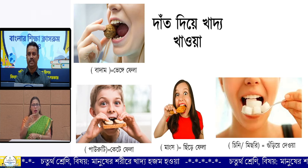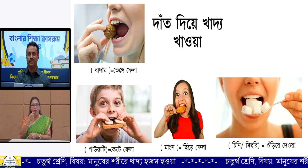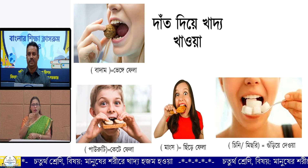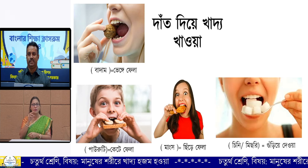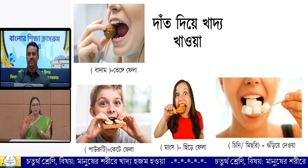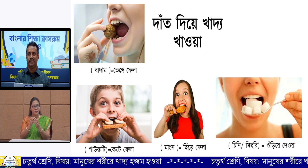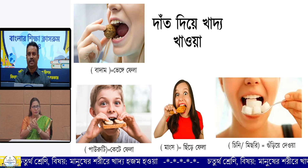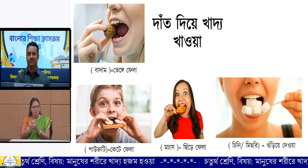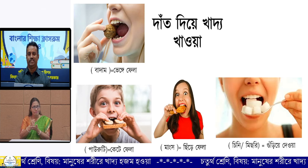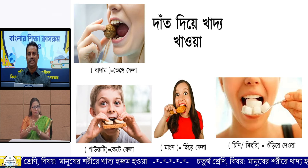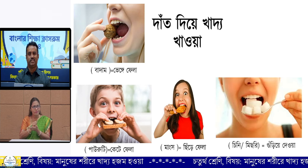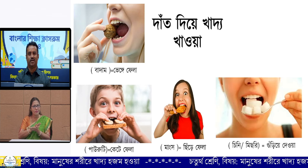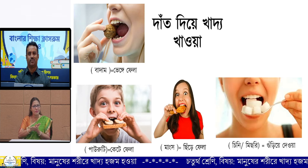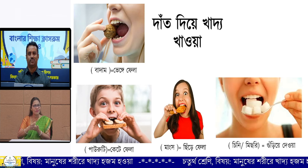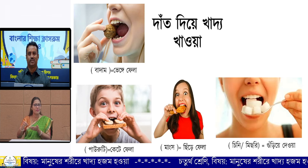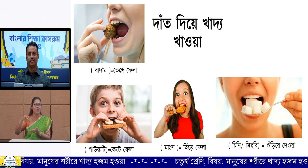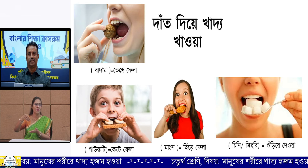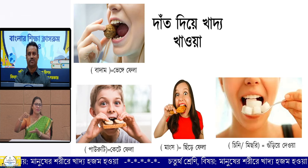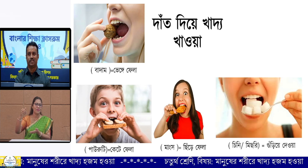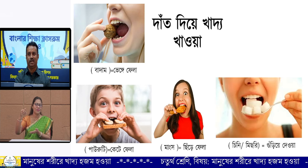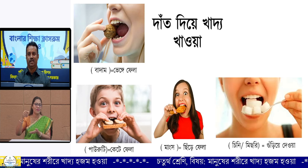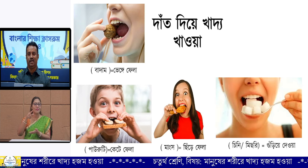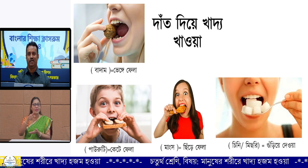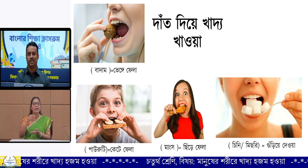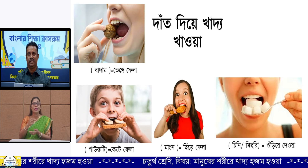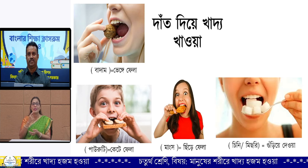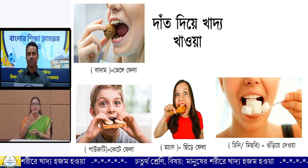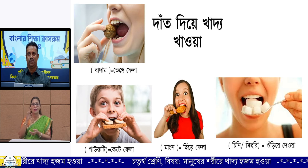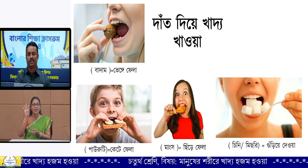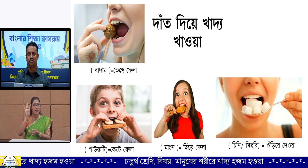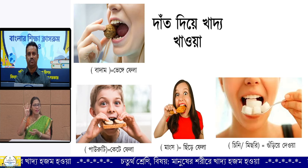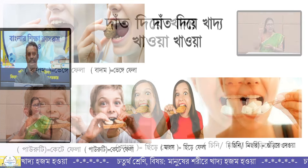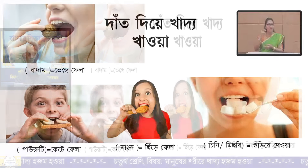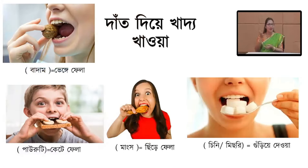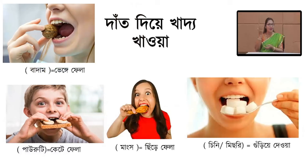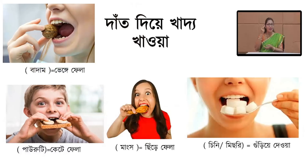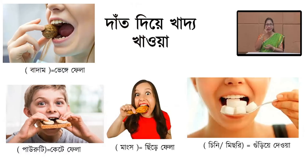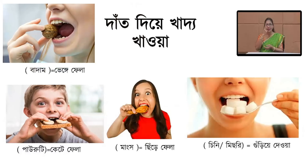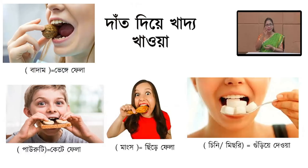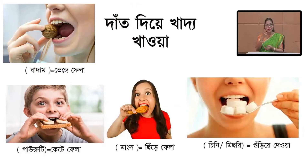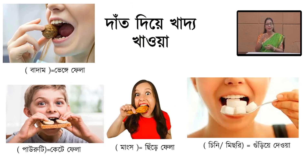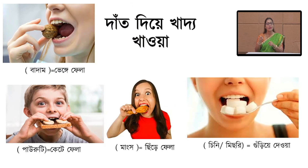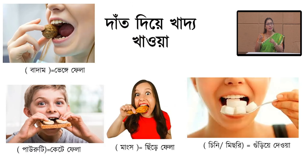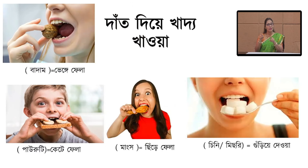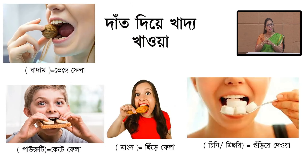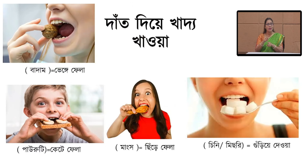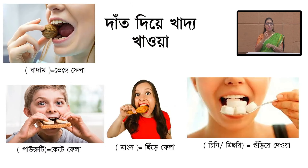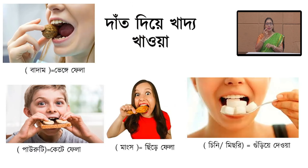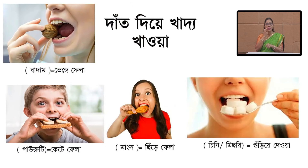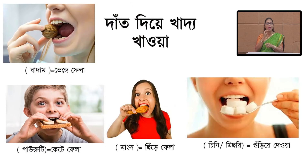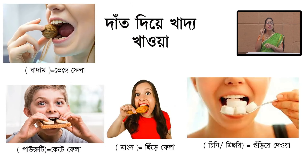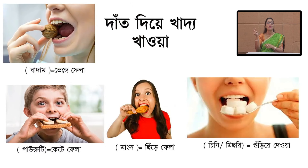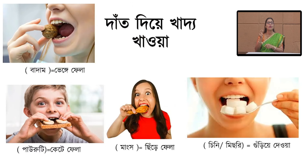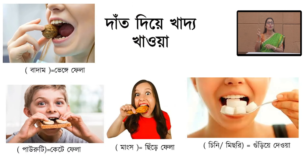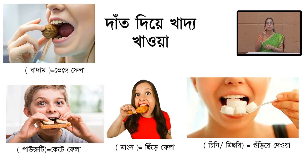গুড়িয়ে দেবে তাহলে যে চার রকম দাঁতের কথা আমরা একটু আগে ছবিতে দেখেছি সেই দাঁতগুলো